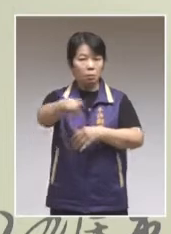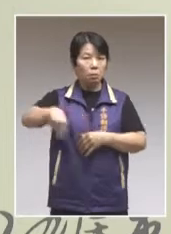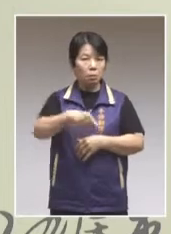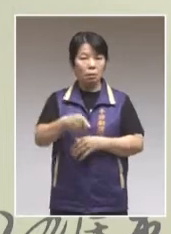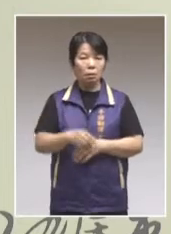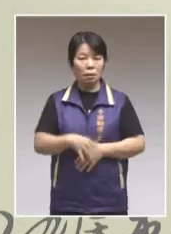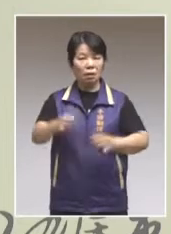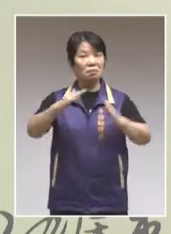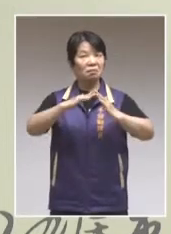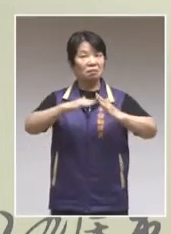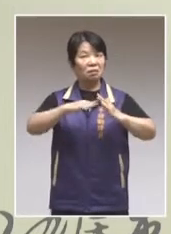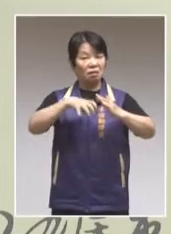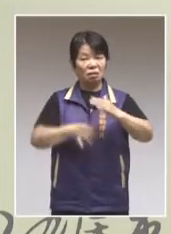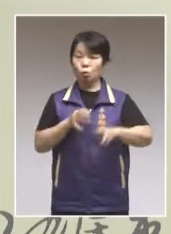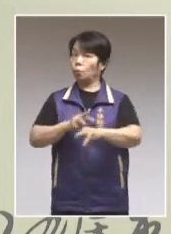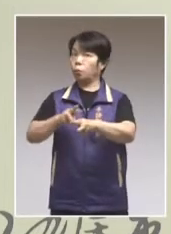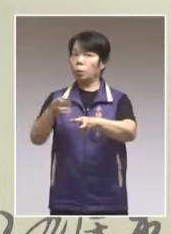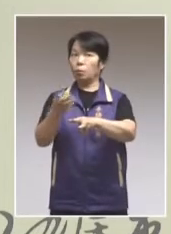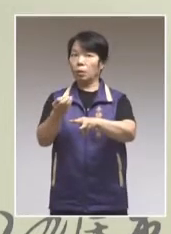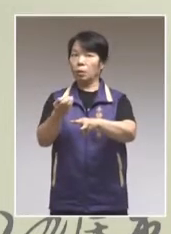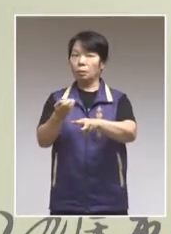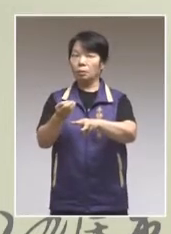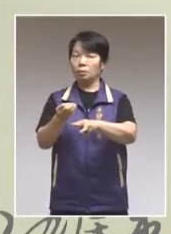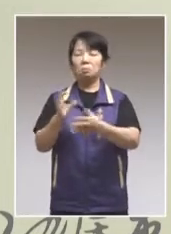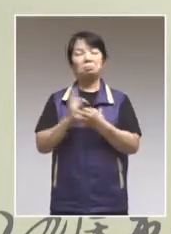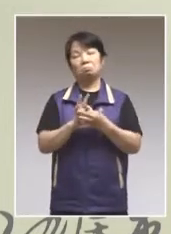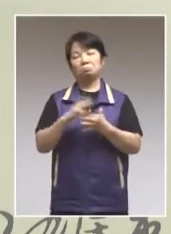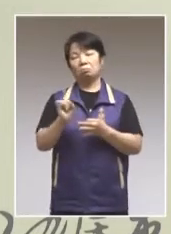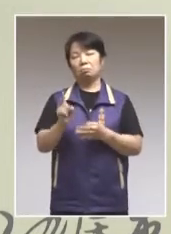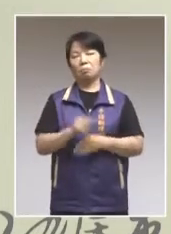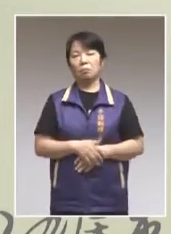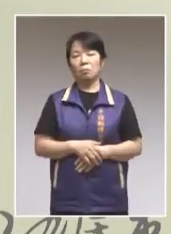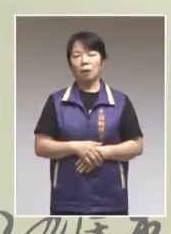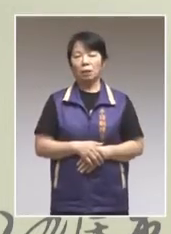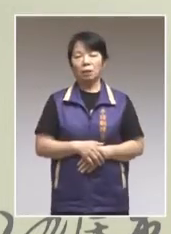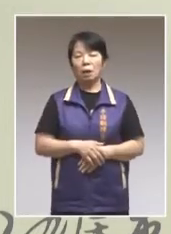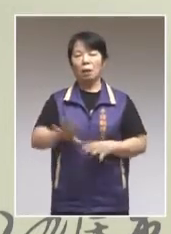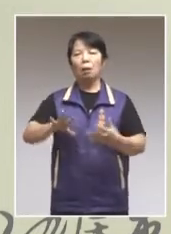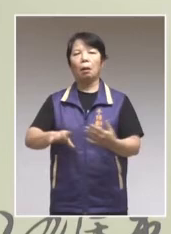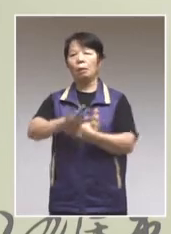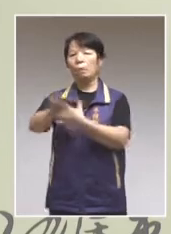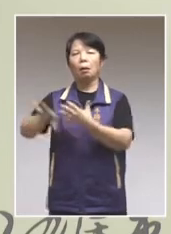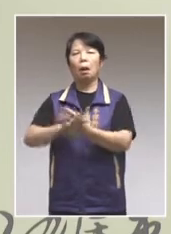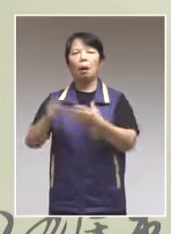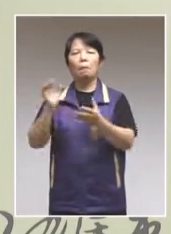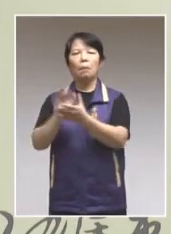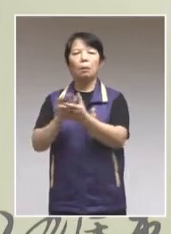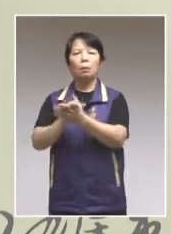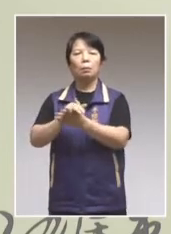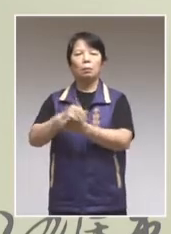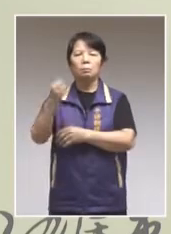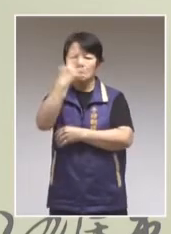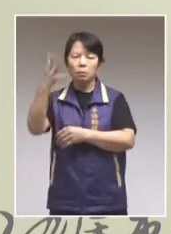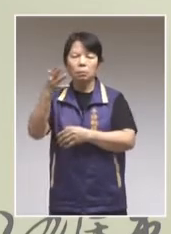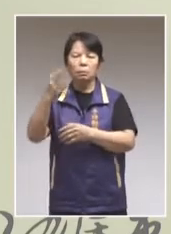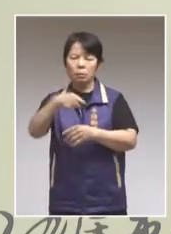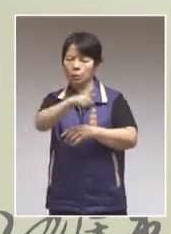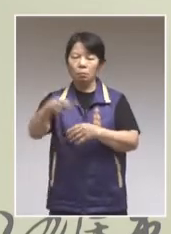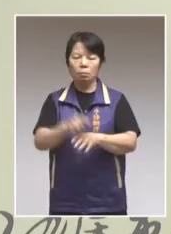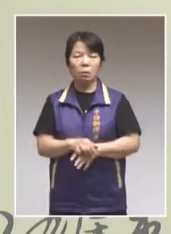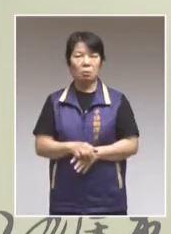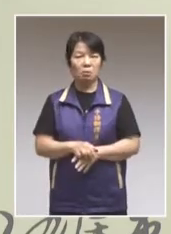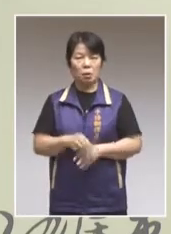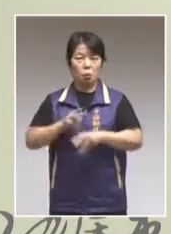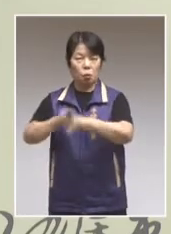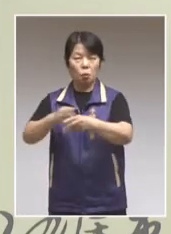觉得说他在家不会出门，啊，因为我们家中的其他成员会出门，尤其是小朋友。小朋友没有打疫苗